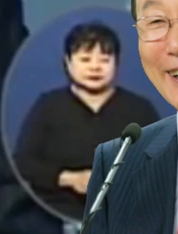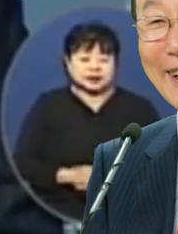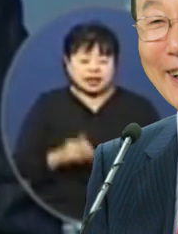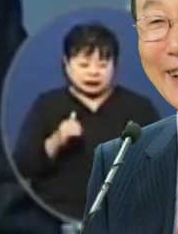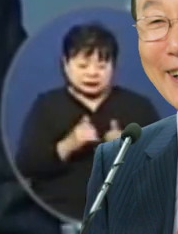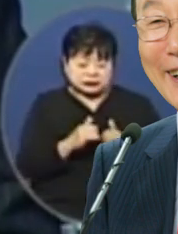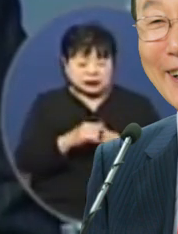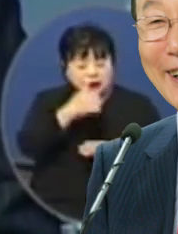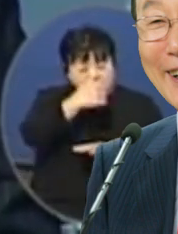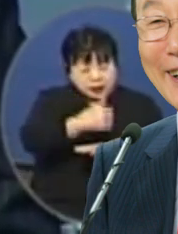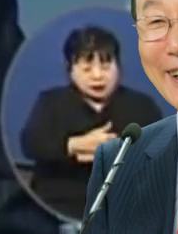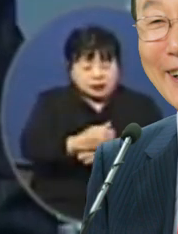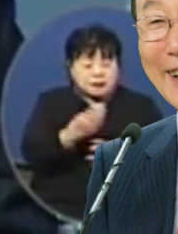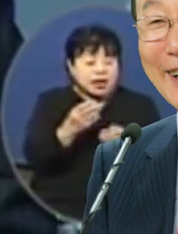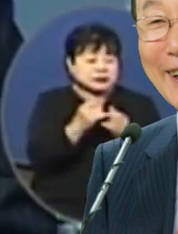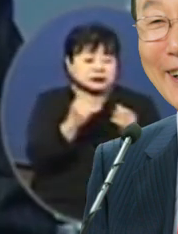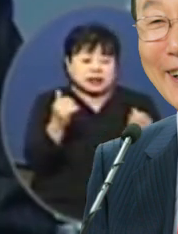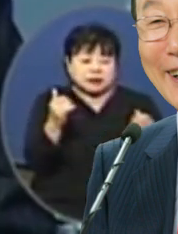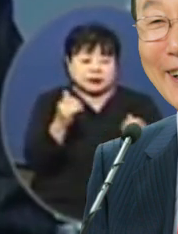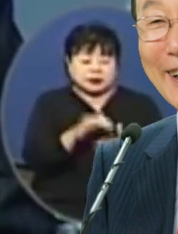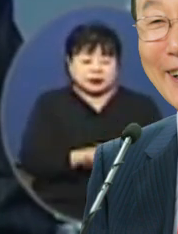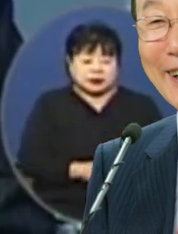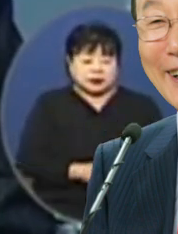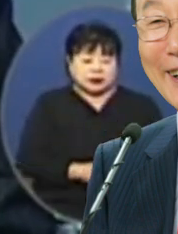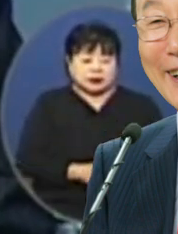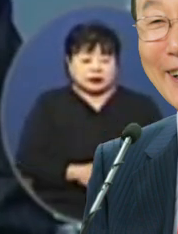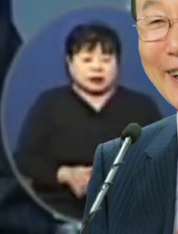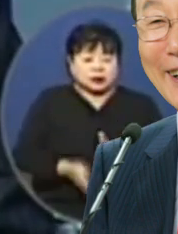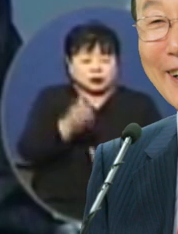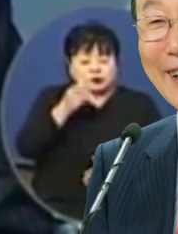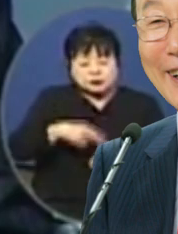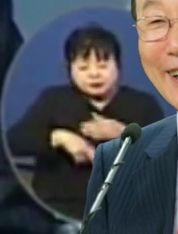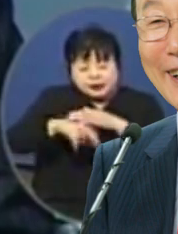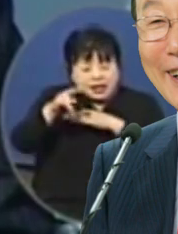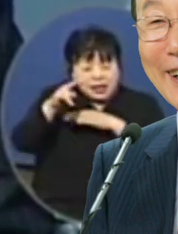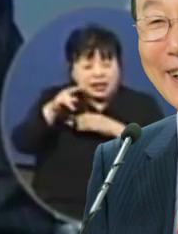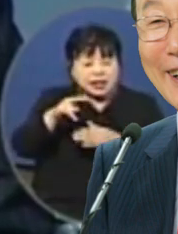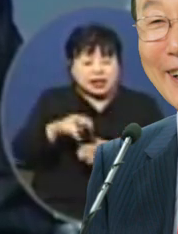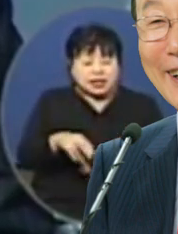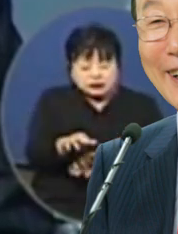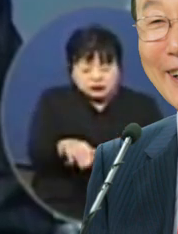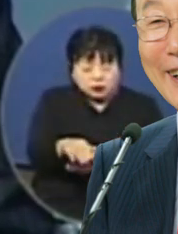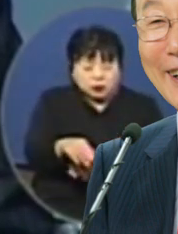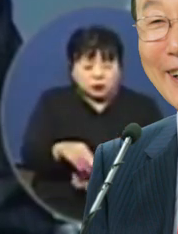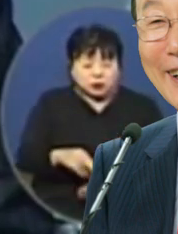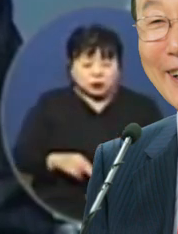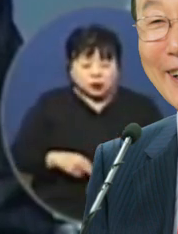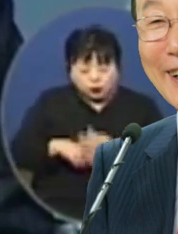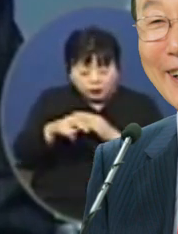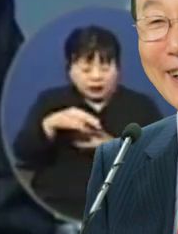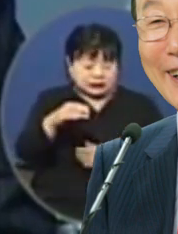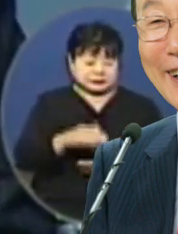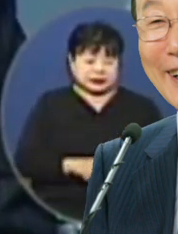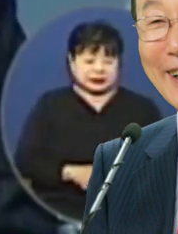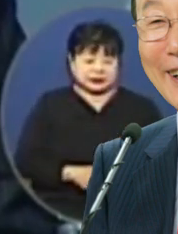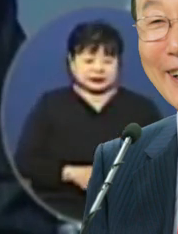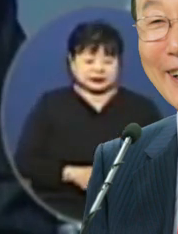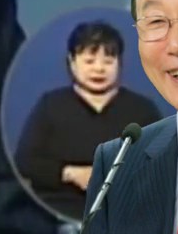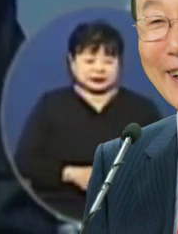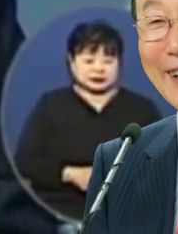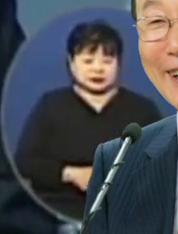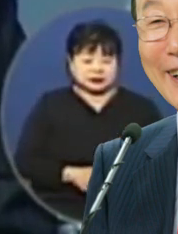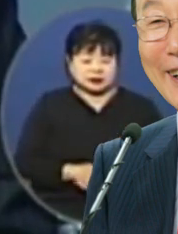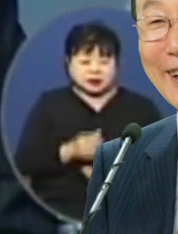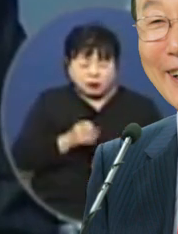전쟁 말기에 많은 사람들이 도시를 피해서 시골로 피란처로 갔었습니다.